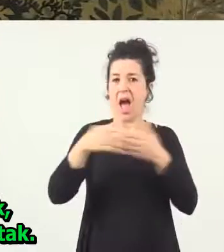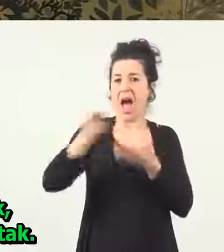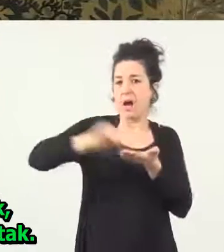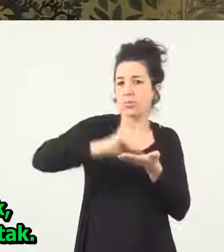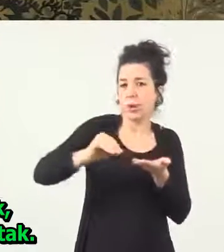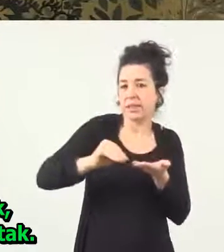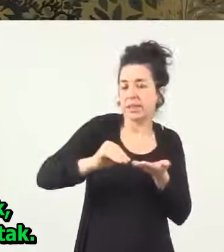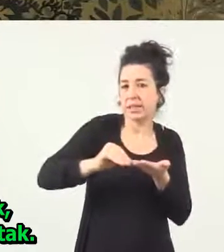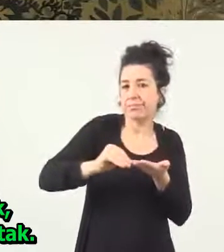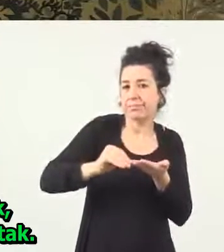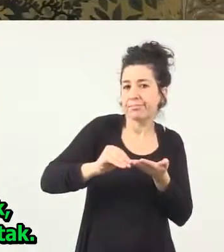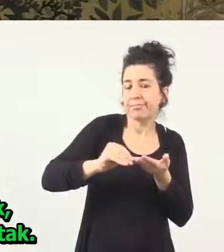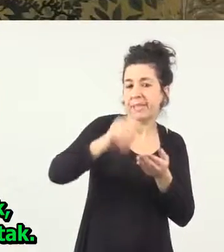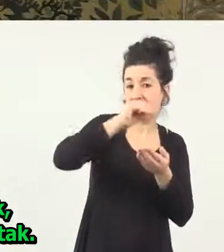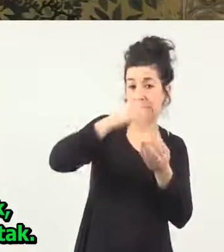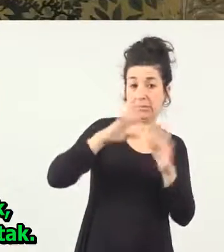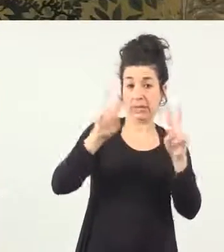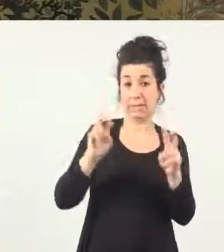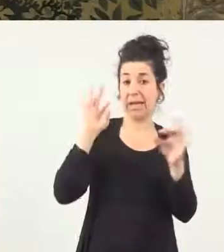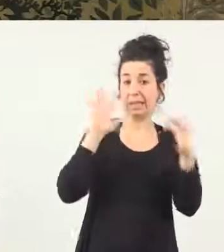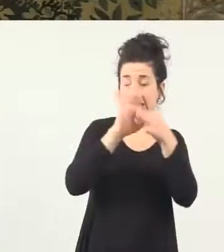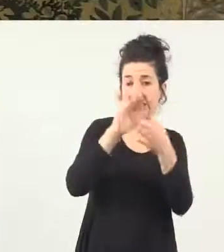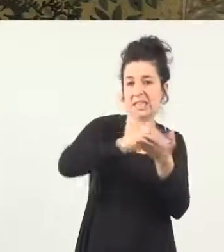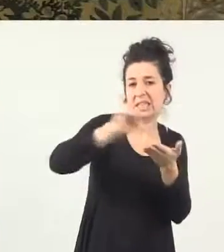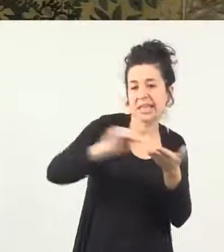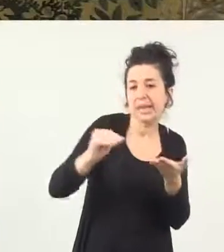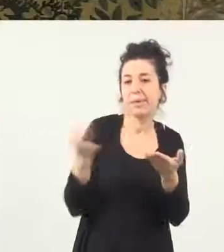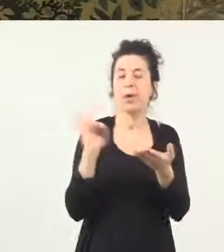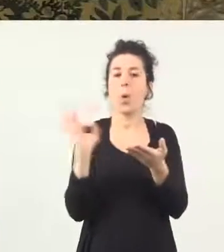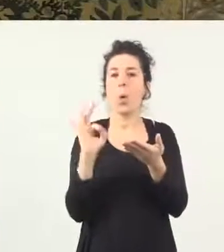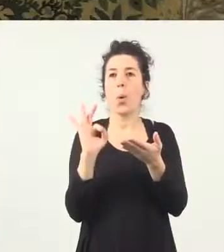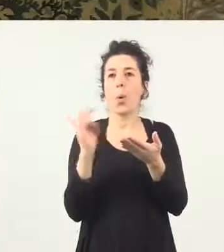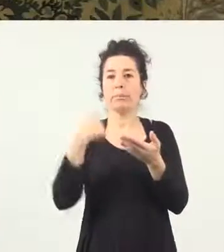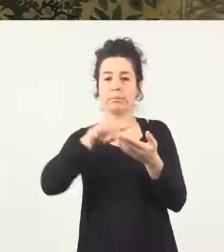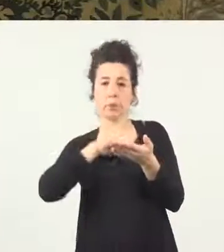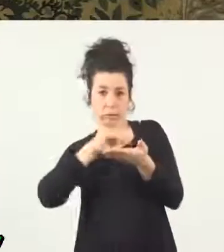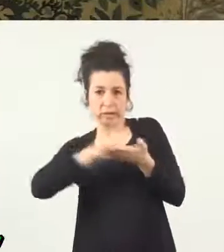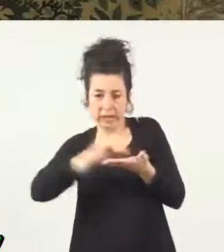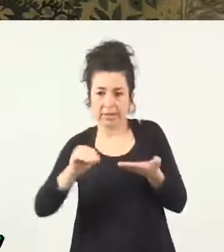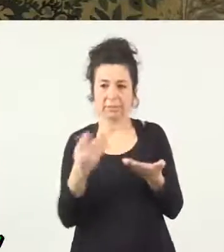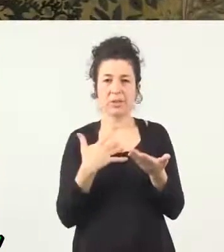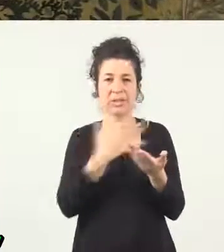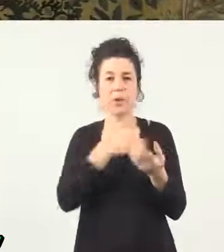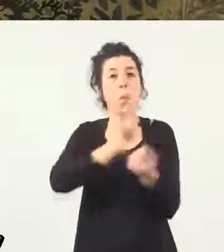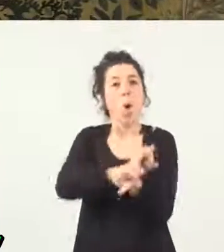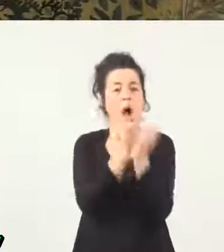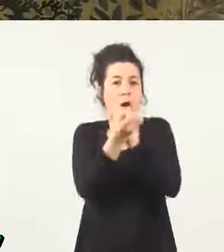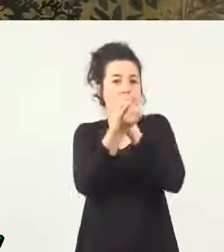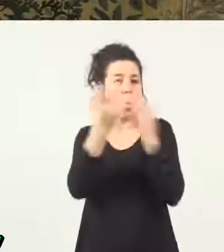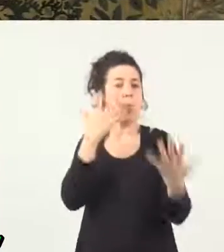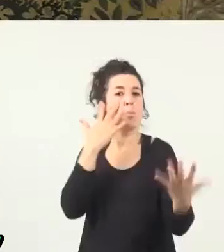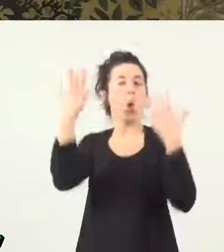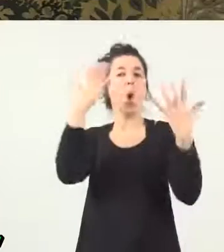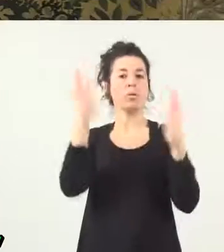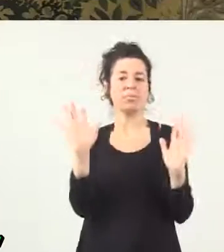batzutan, azpimarratzen ditugu gehiegi aldaketak. Nik ez dakit noraino aldatu dan hainbeste, baina bueno, esaten da adibidez, eta nik usteot hori